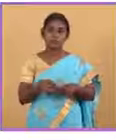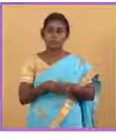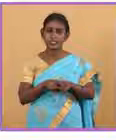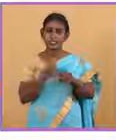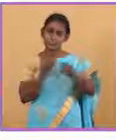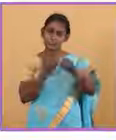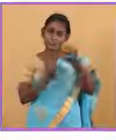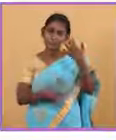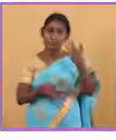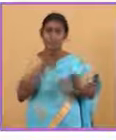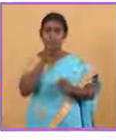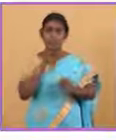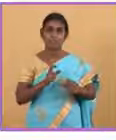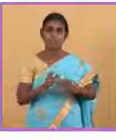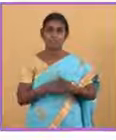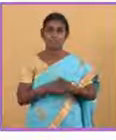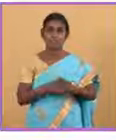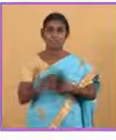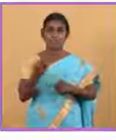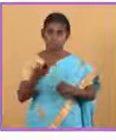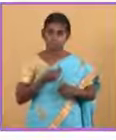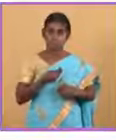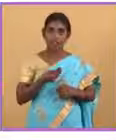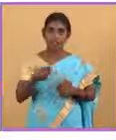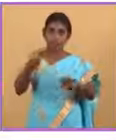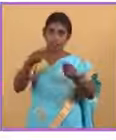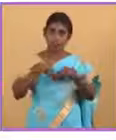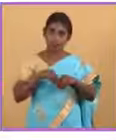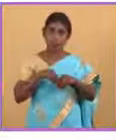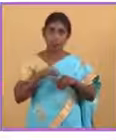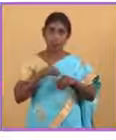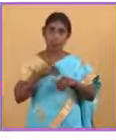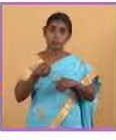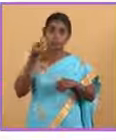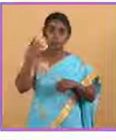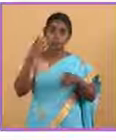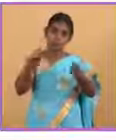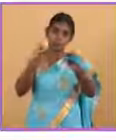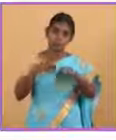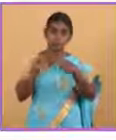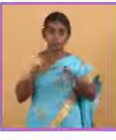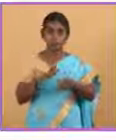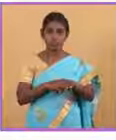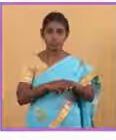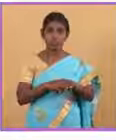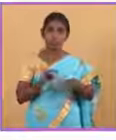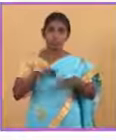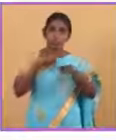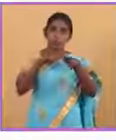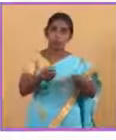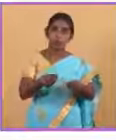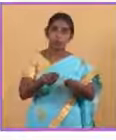சொற்கள் உள்ளன. தா, தந்தான் தருகின்றான் தாரான் என்றான் தருவான் தந்தனர்